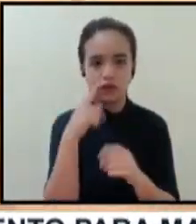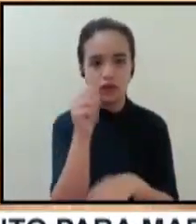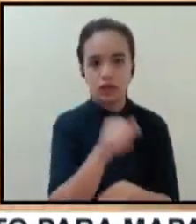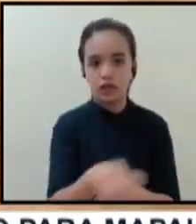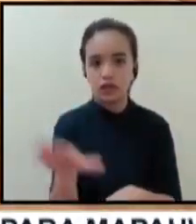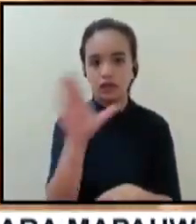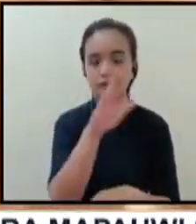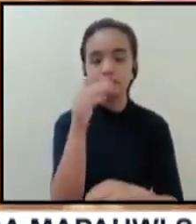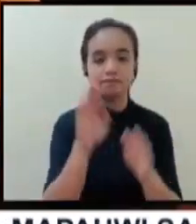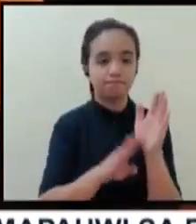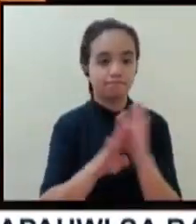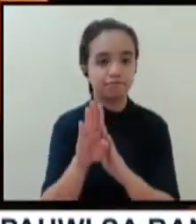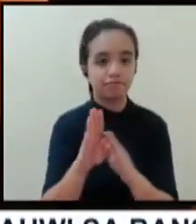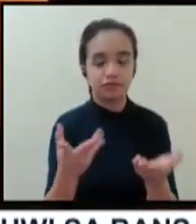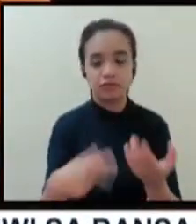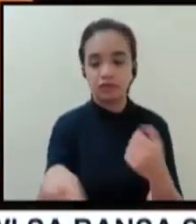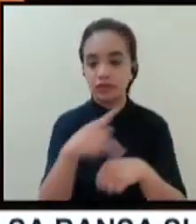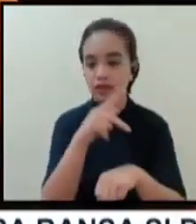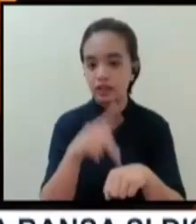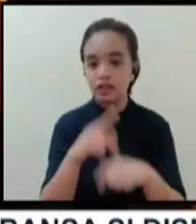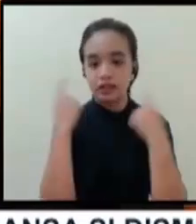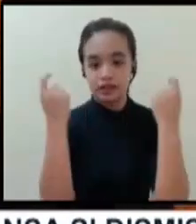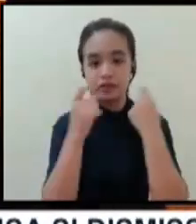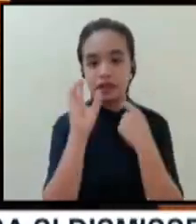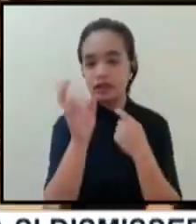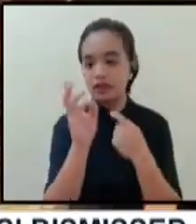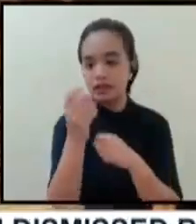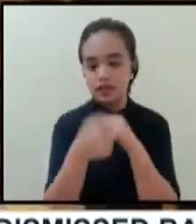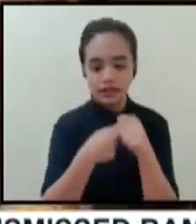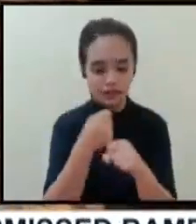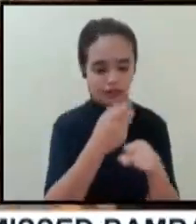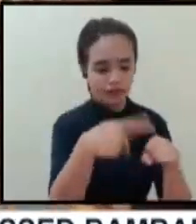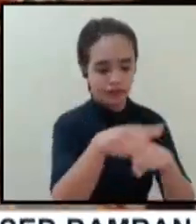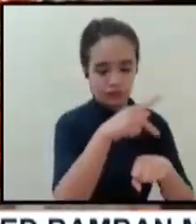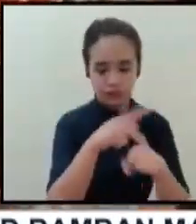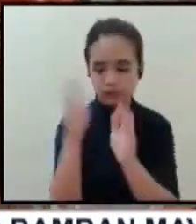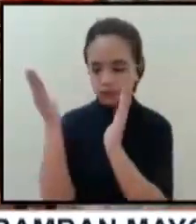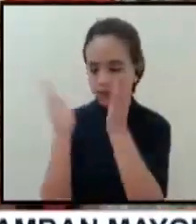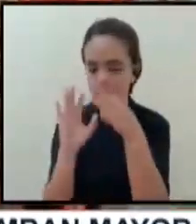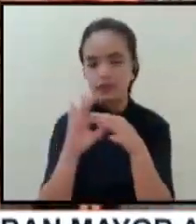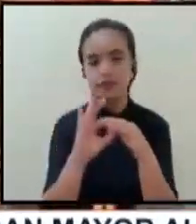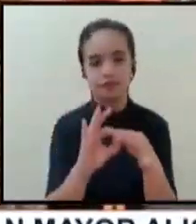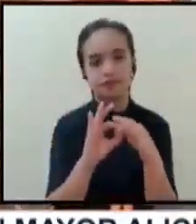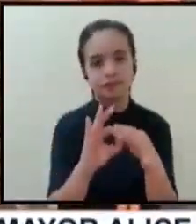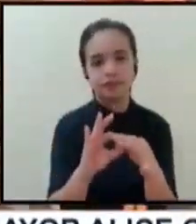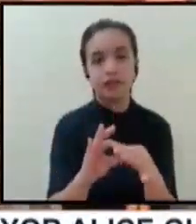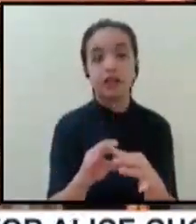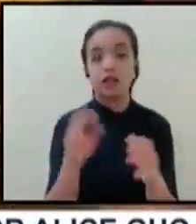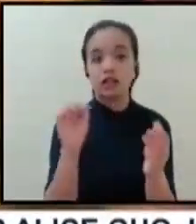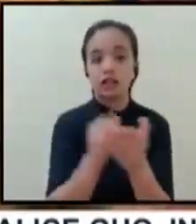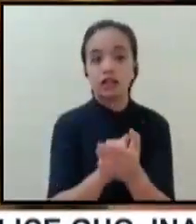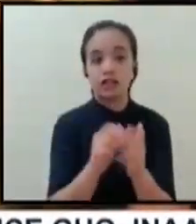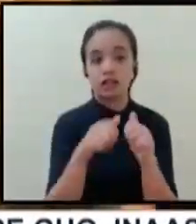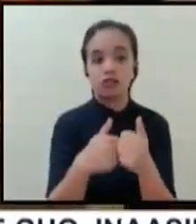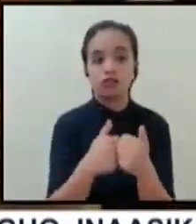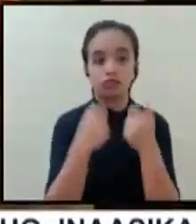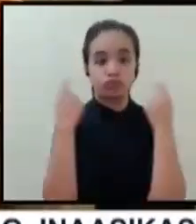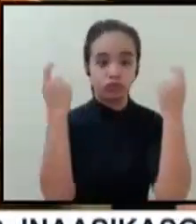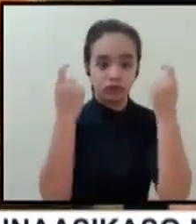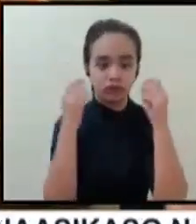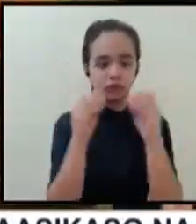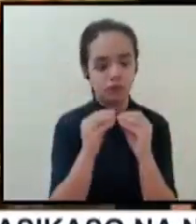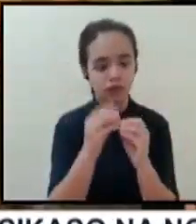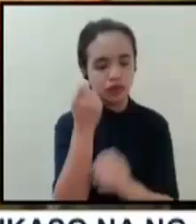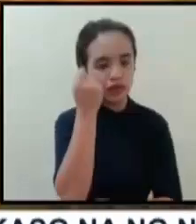we are celebrating 60 years of Malaysian-Philippine relations. So with this celebration, we'll be able to foster a greater understanding and